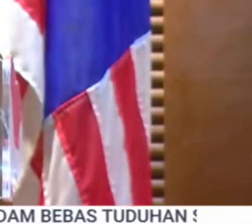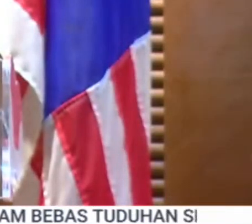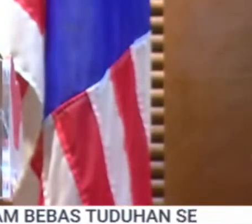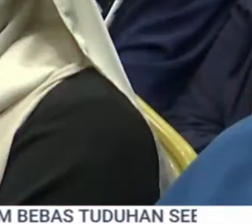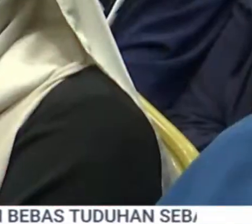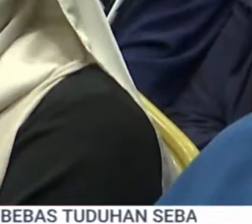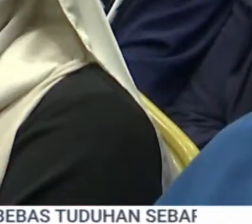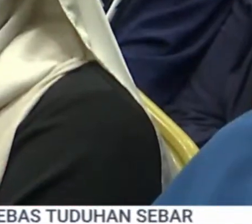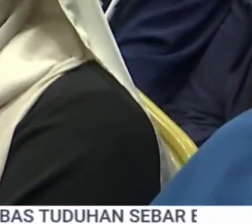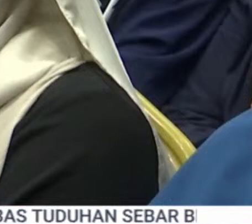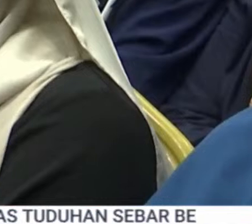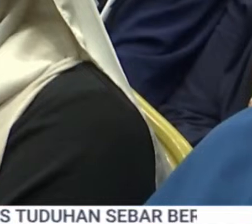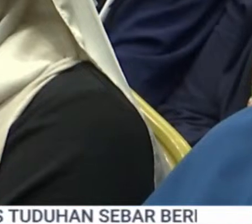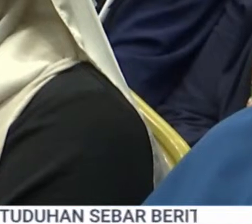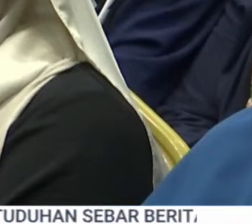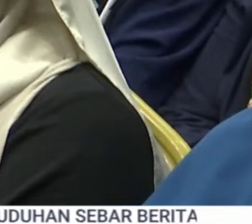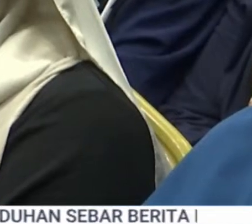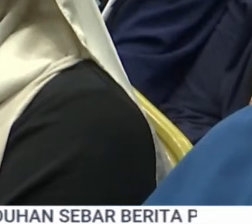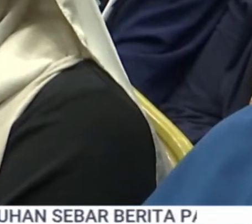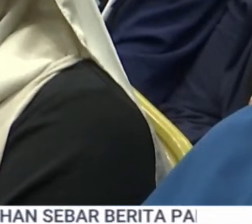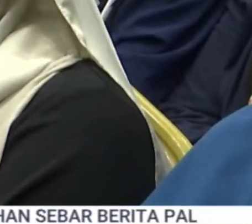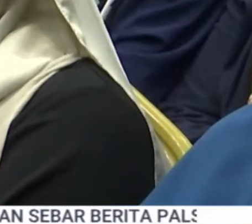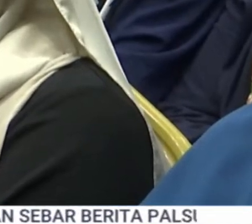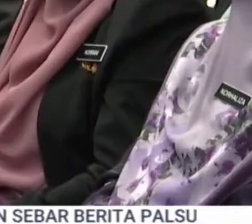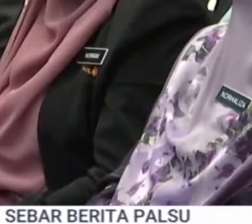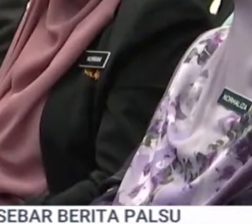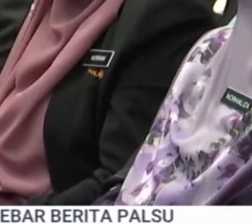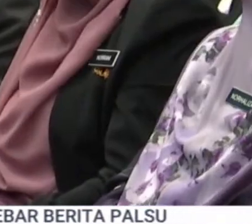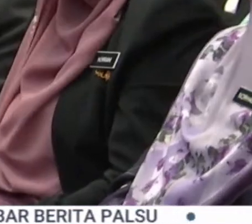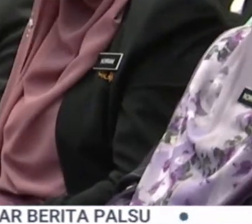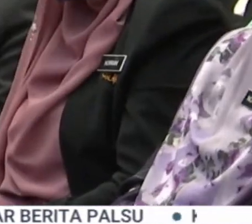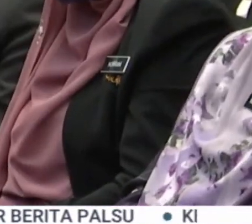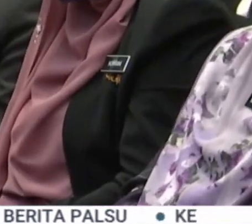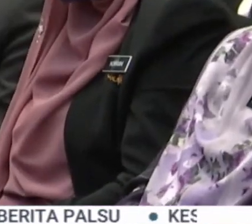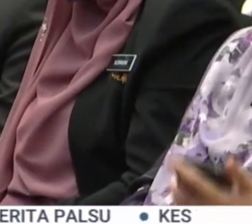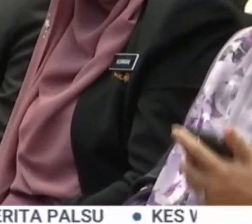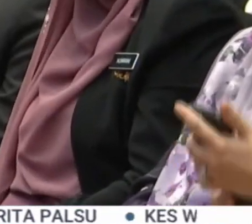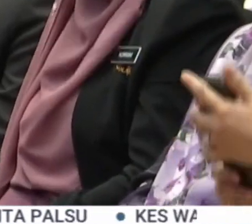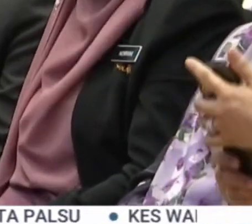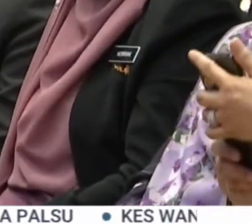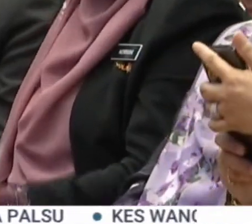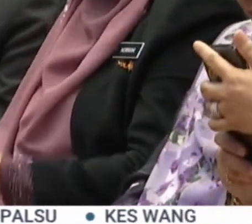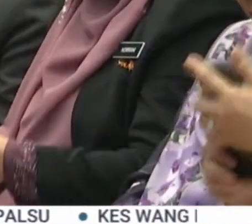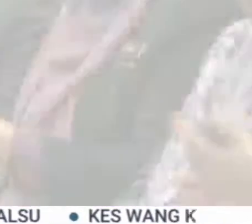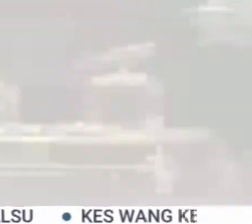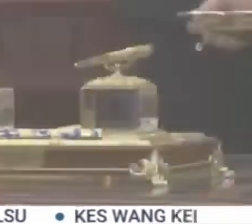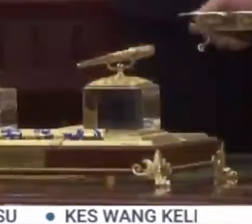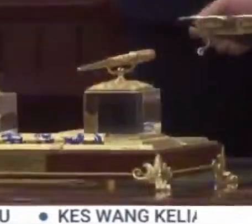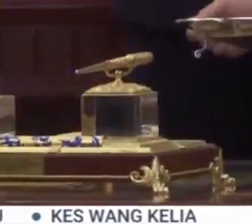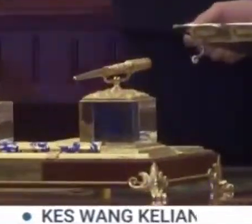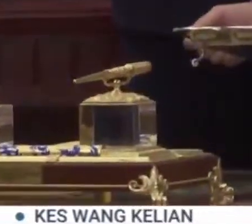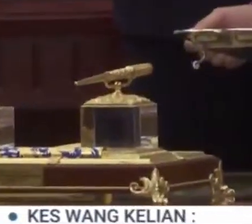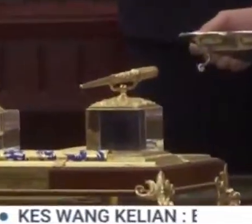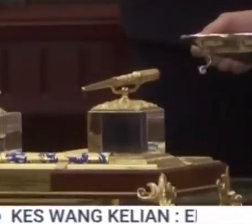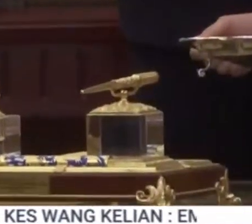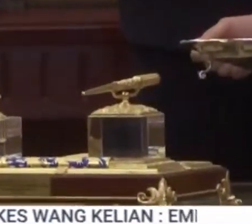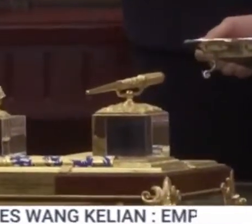KKM umum status peralihan endemik lepas bentang saranan. SOP baru minggu depan.